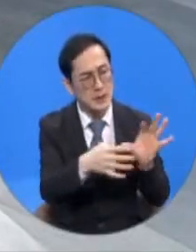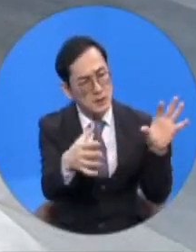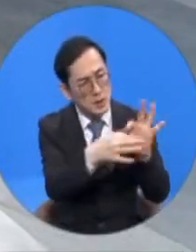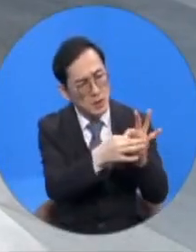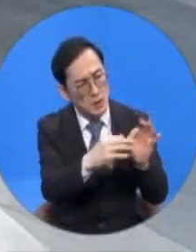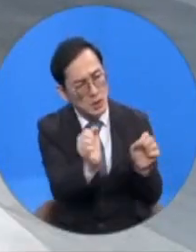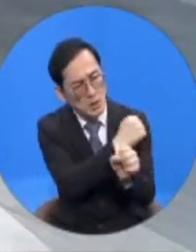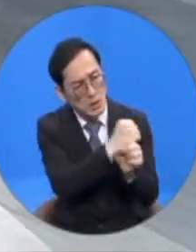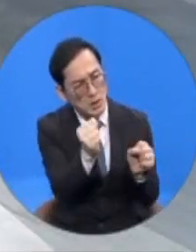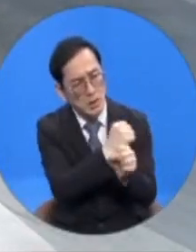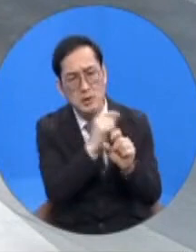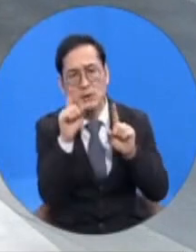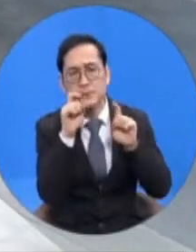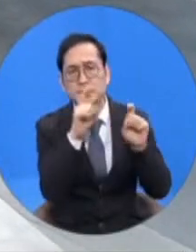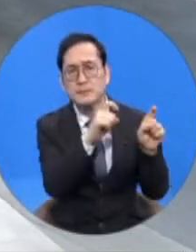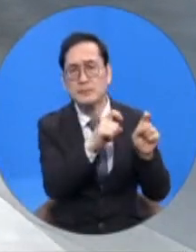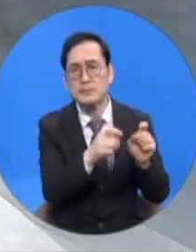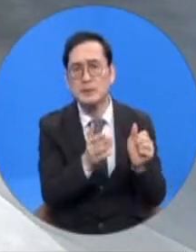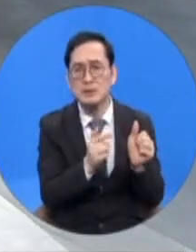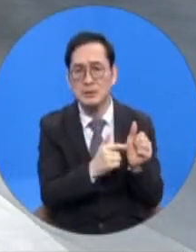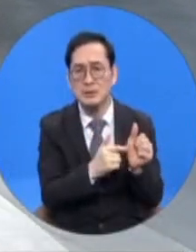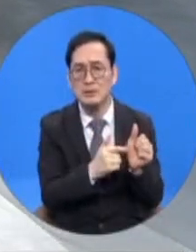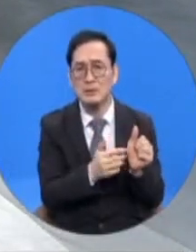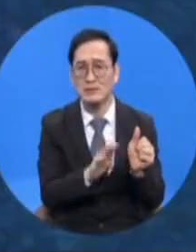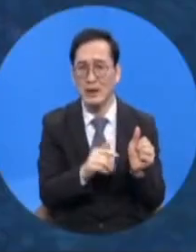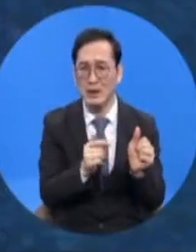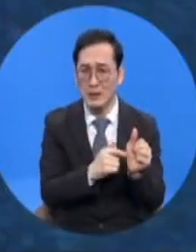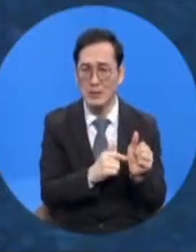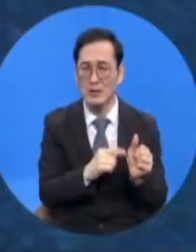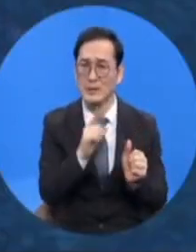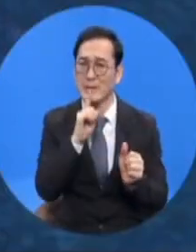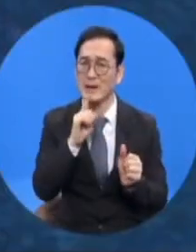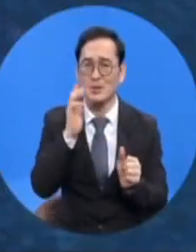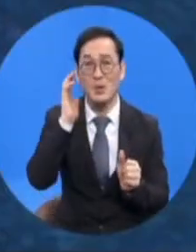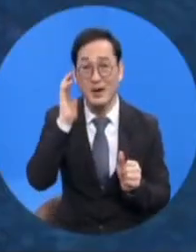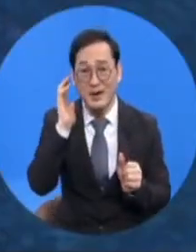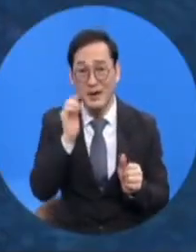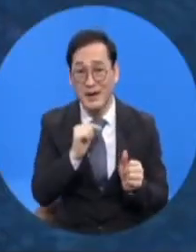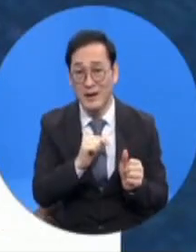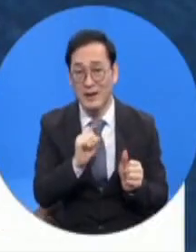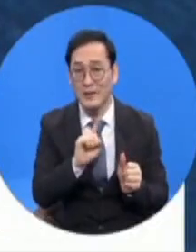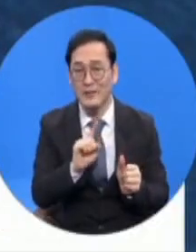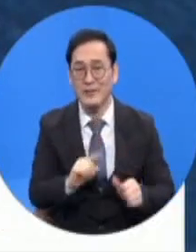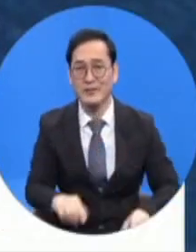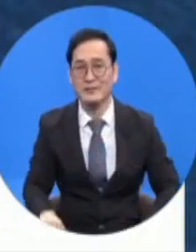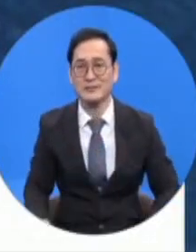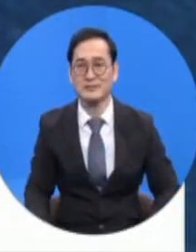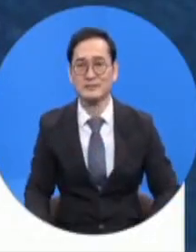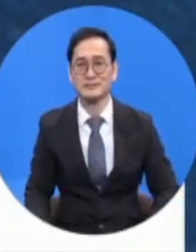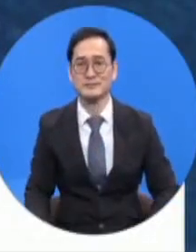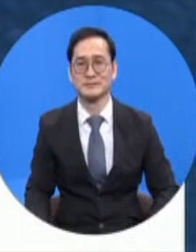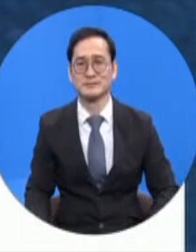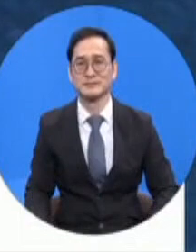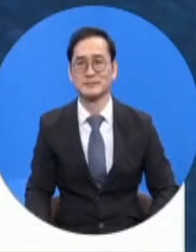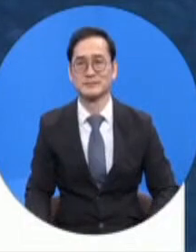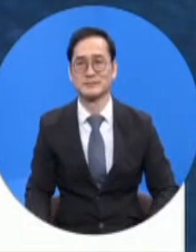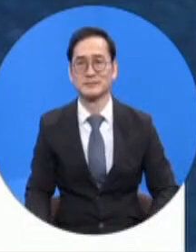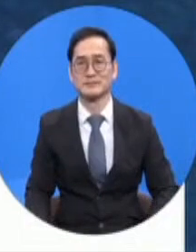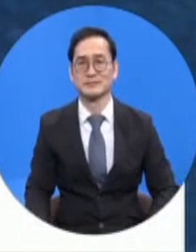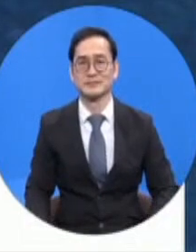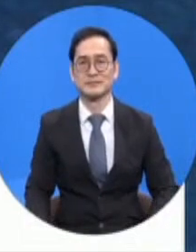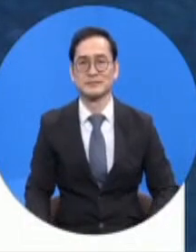그런 상황인 건가요? 그거를 꼭 연결시킬 필요는 없고요. 그래요? 지금 어쨌든 부동산 문제가 어떻게 보면